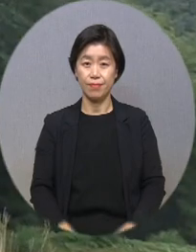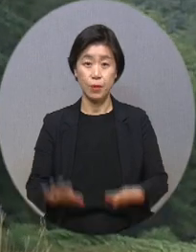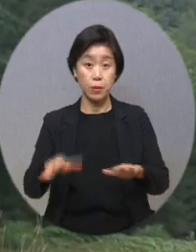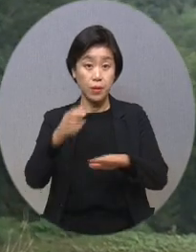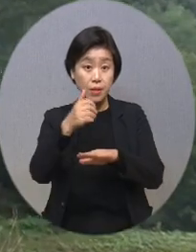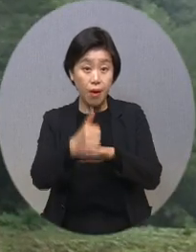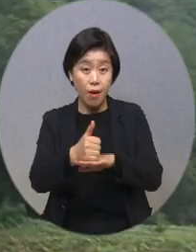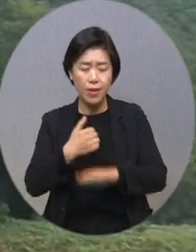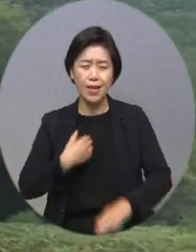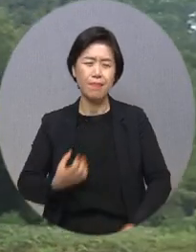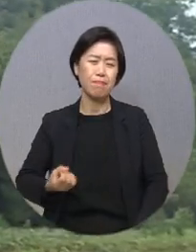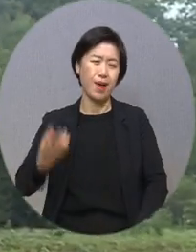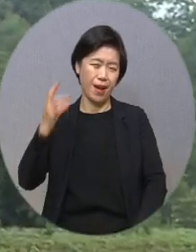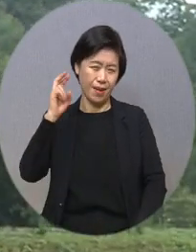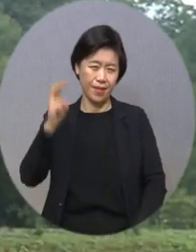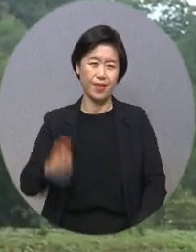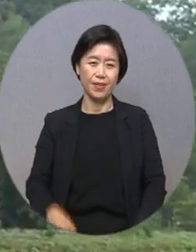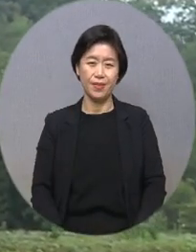제가 이길 것 같습니다.